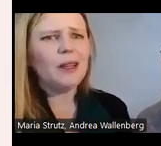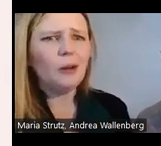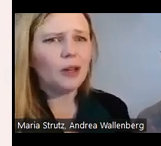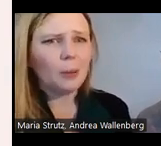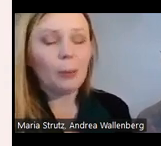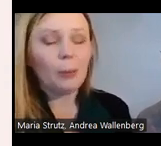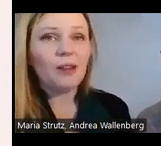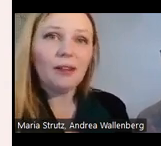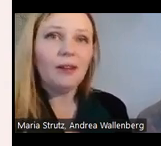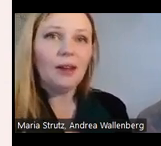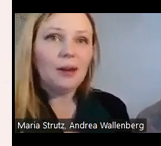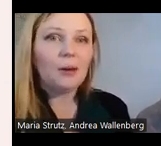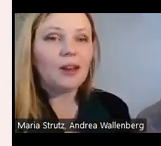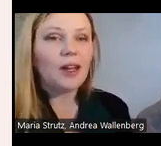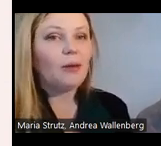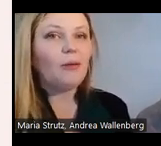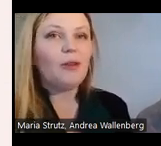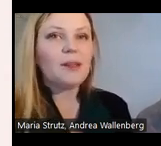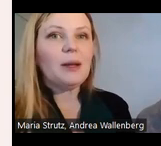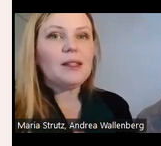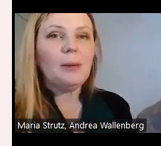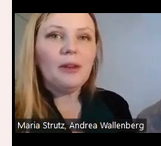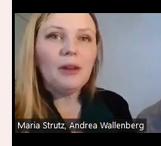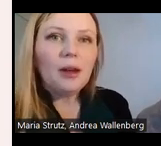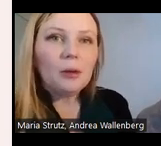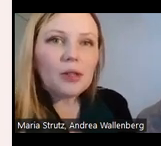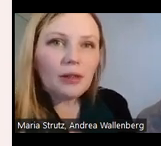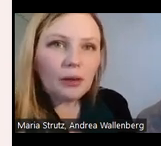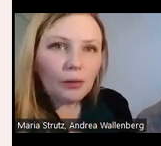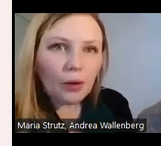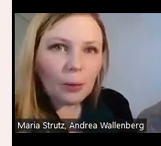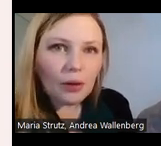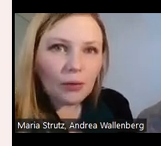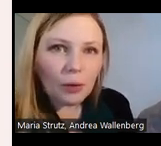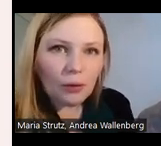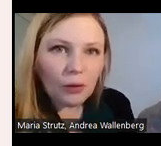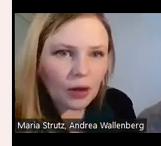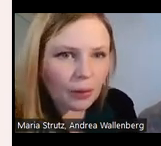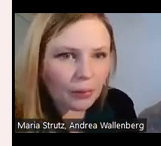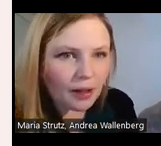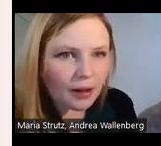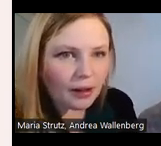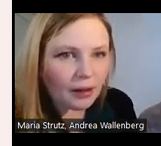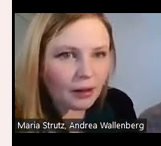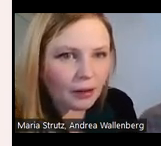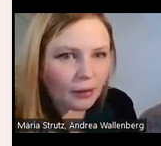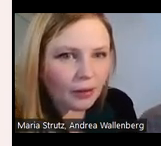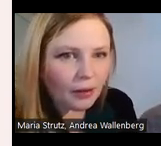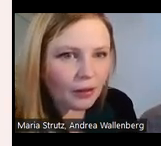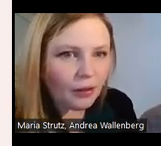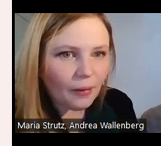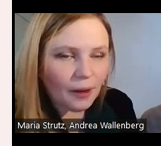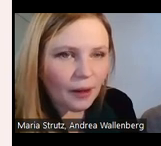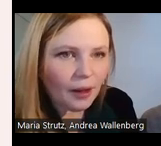inte ens någon inloggning på Papernet. Nej, precis. Utan det. Där kan man fixa bilden snabbt. Nu ska vi fånga upp lite frågor. Först kollar vi om den här är